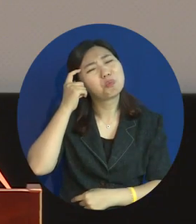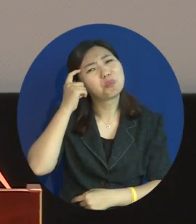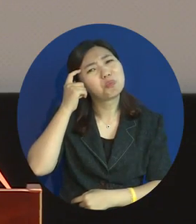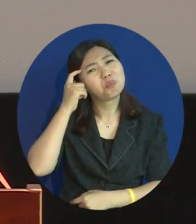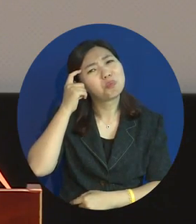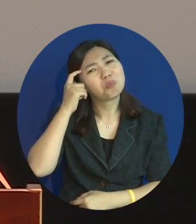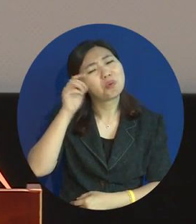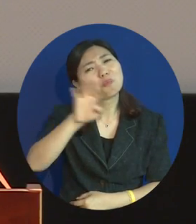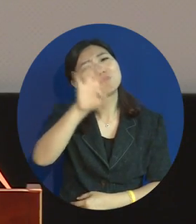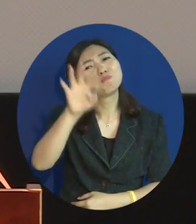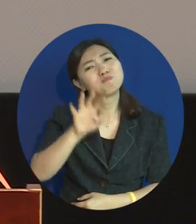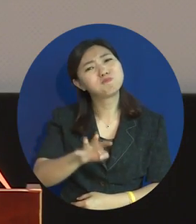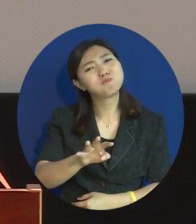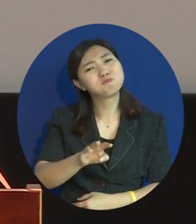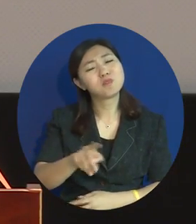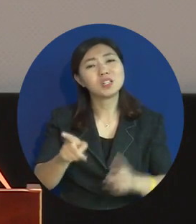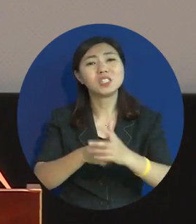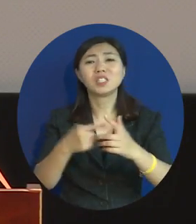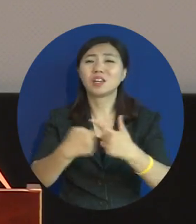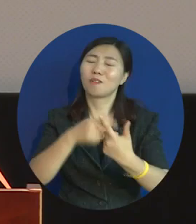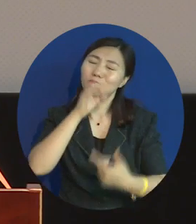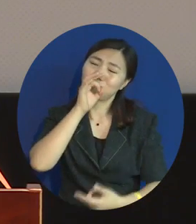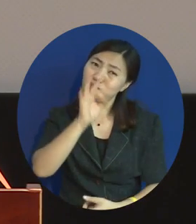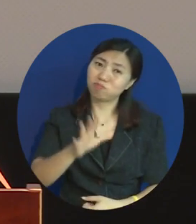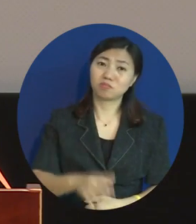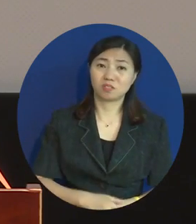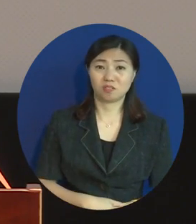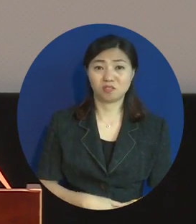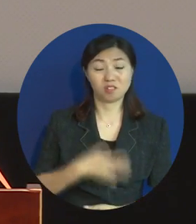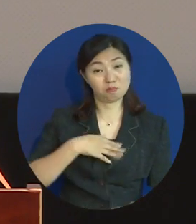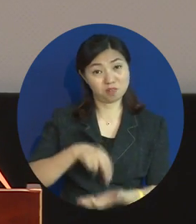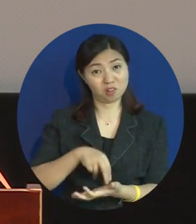이해가 될까 안 될까 내가 생각할 때. 안 됩니다.